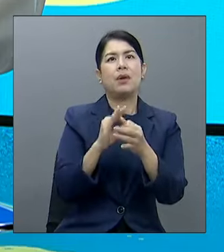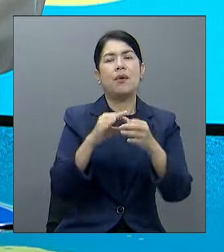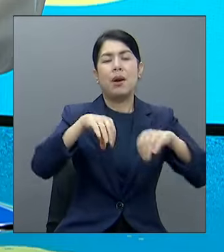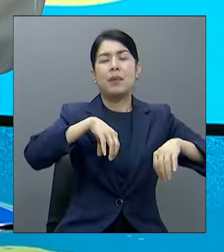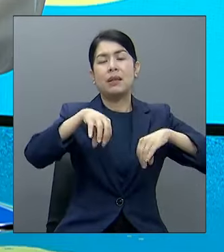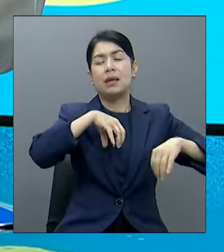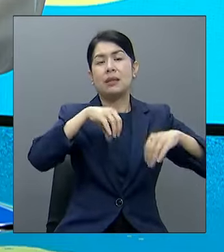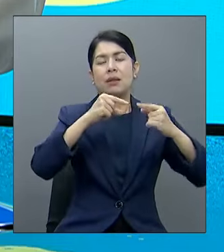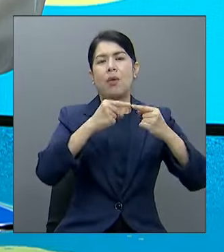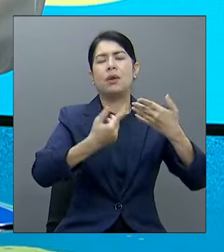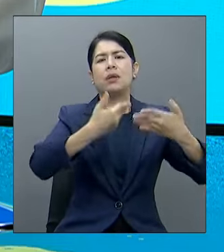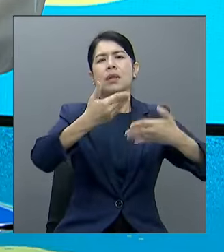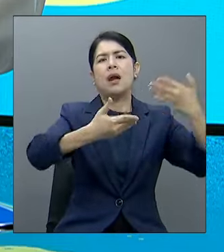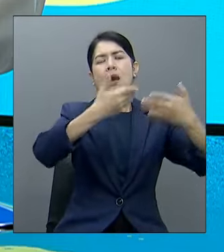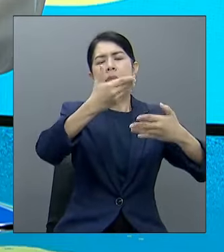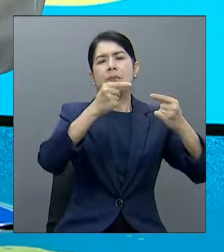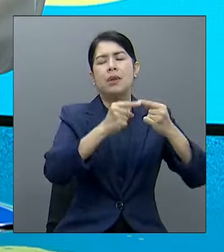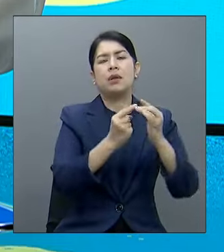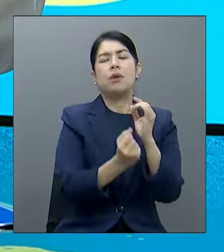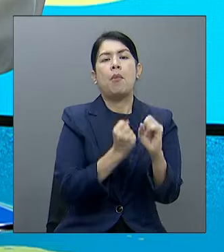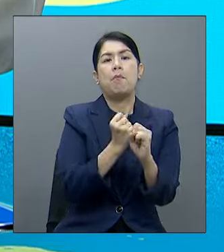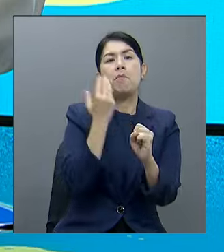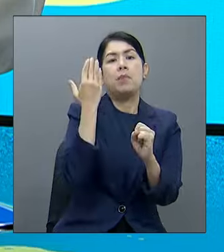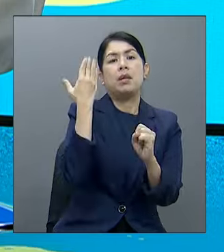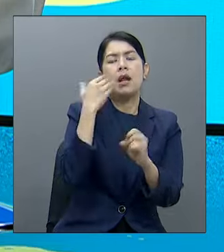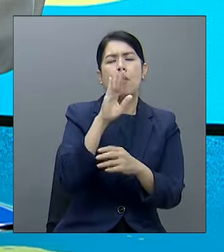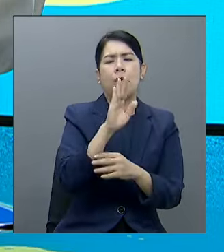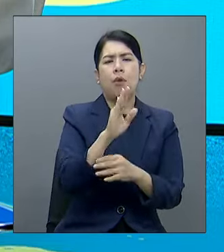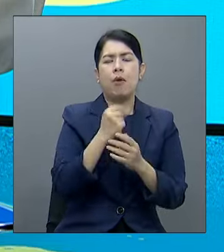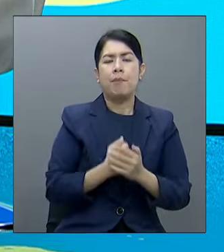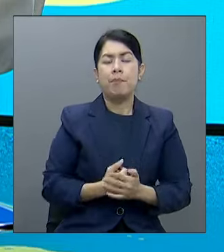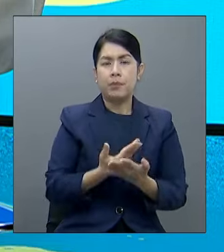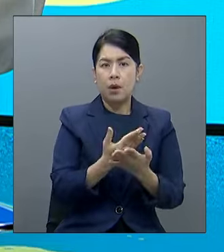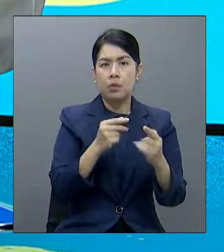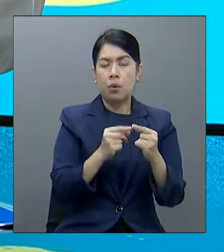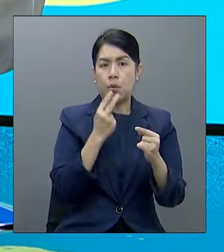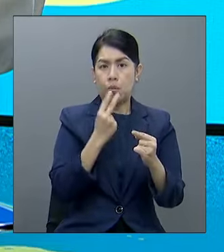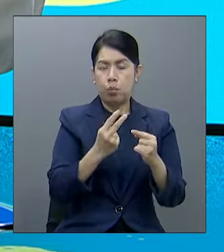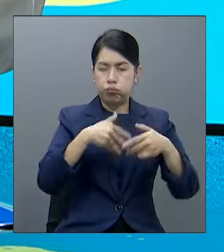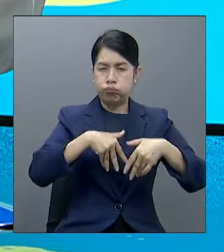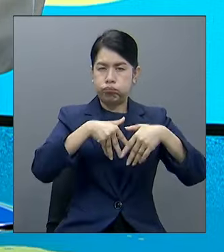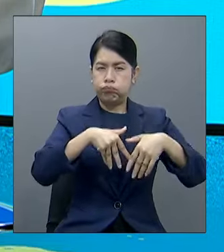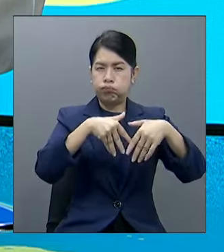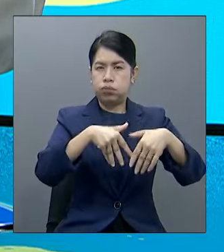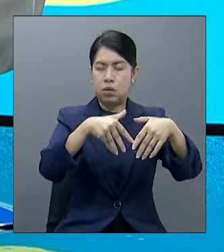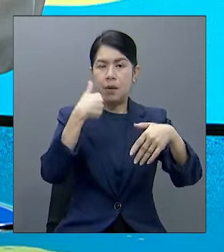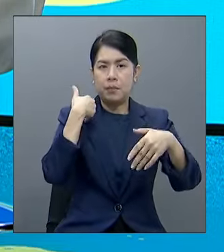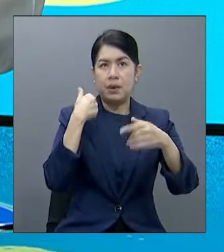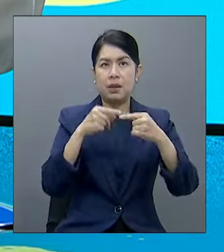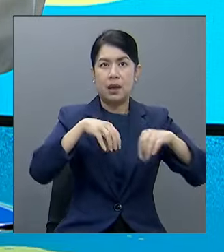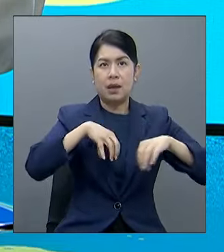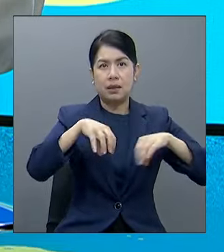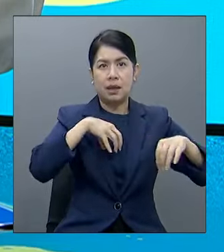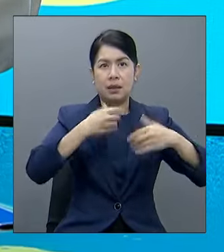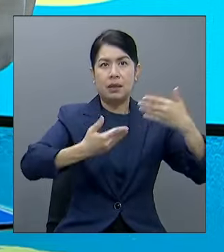วนพาเหรดใหญ่ยักษ์อลังการปีที่แล้วโอ้โหหลายคนบอกว่าน่าจะเป็นนิมิตหมายครั้งแรกๆเลยใช่ไหมคะในการจัดงาน